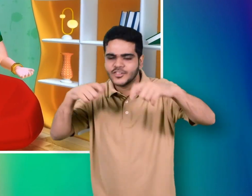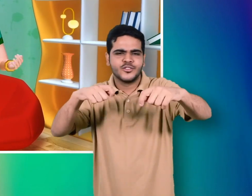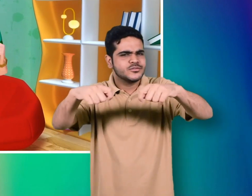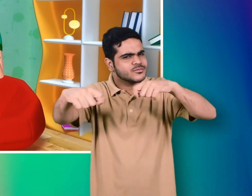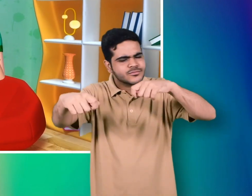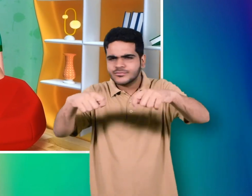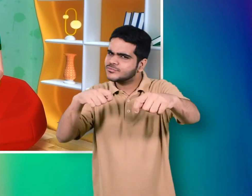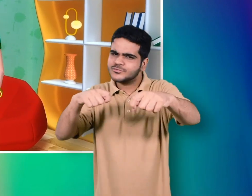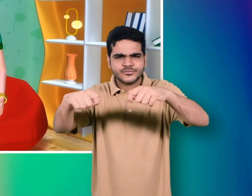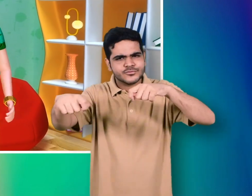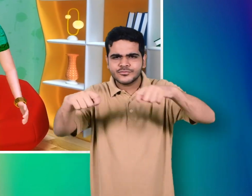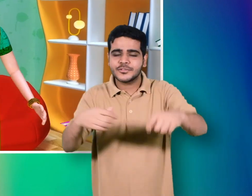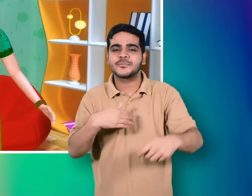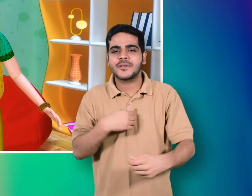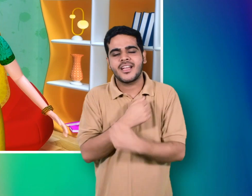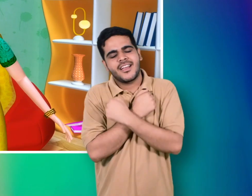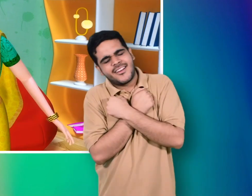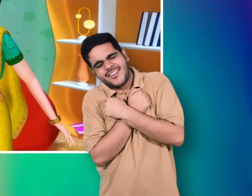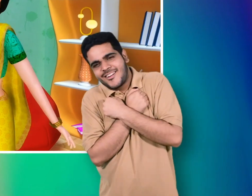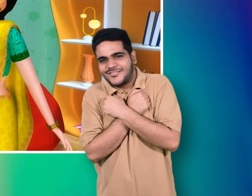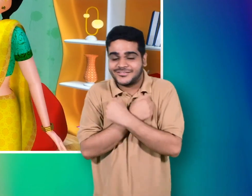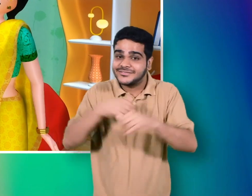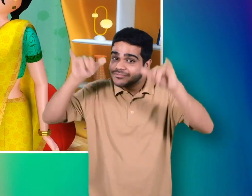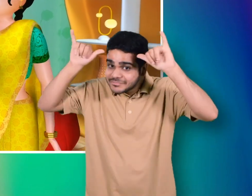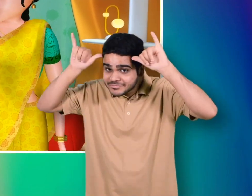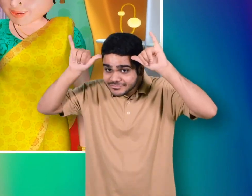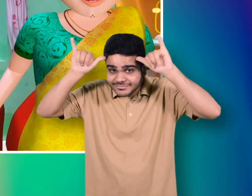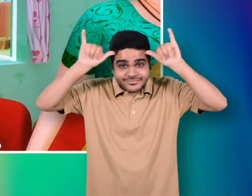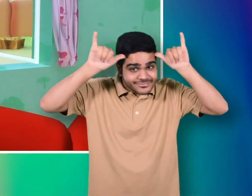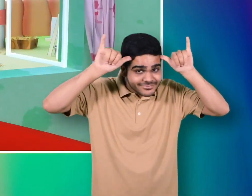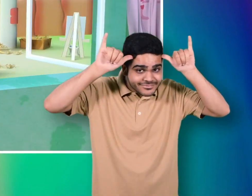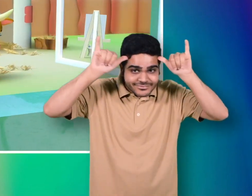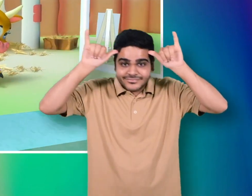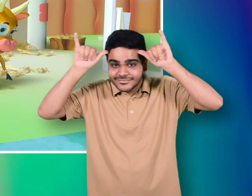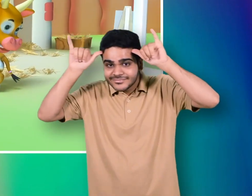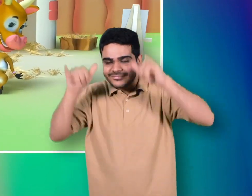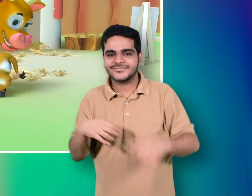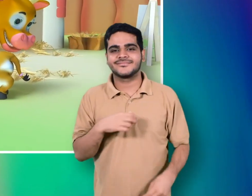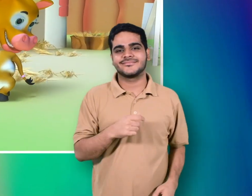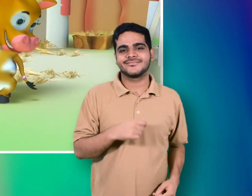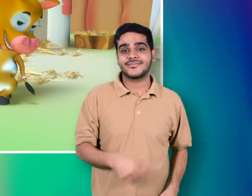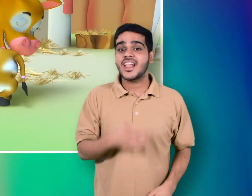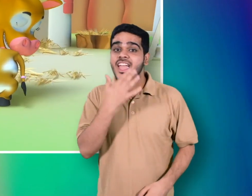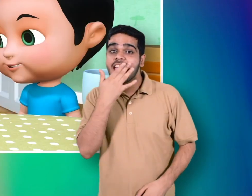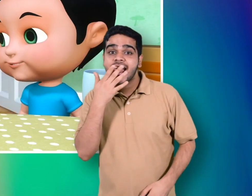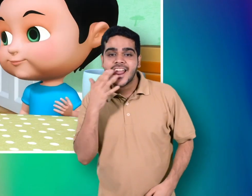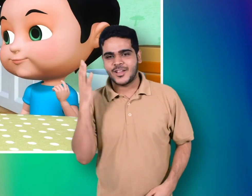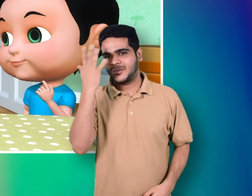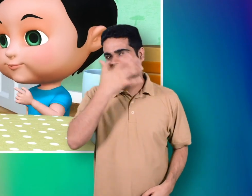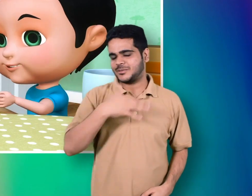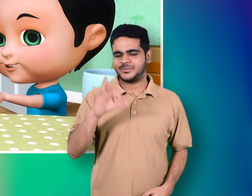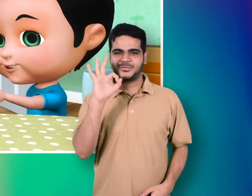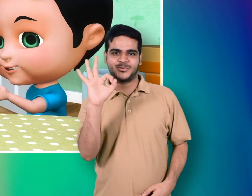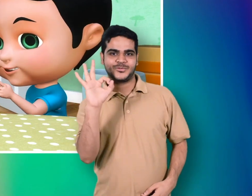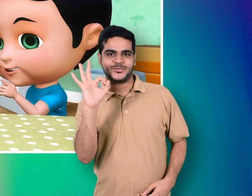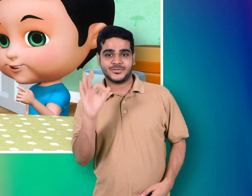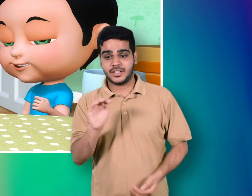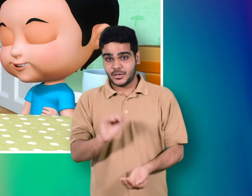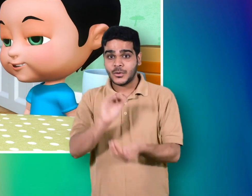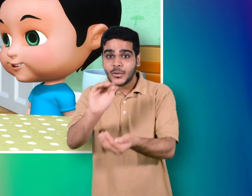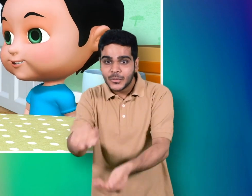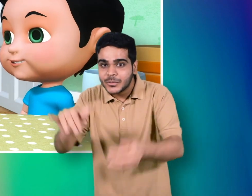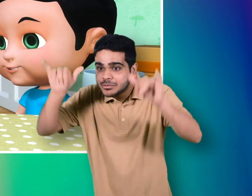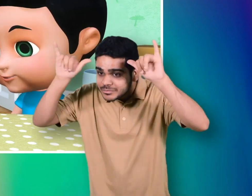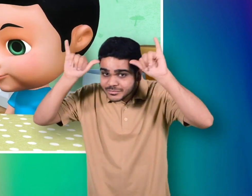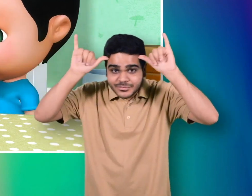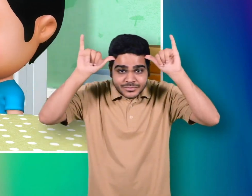गैया, प्यारी प्यारी मेरी गैया। रंग इसका चित